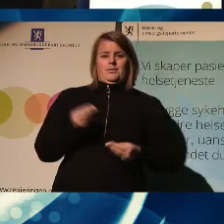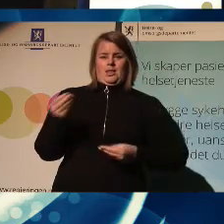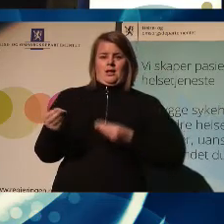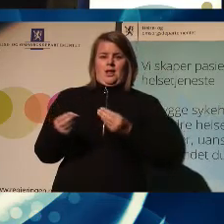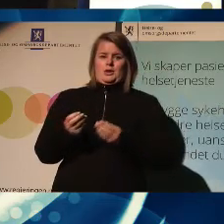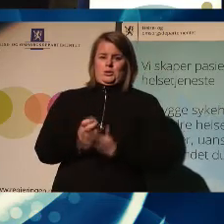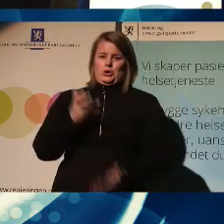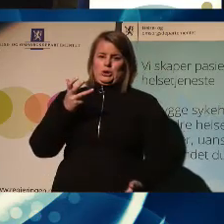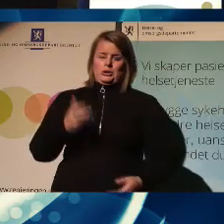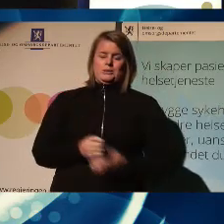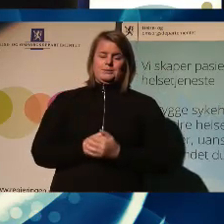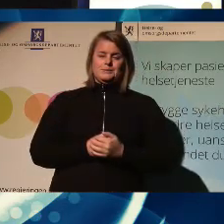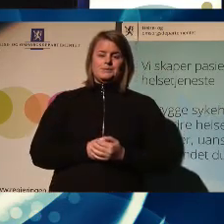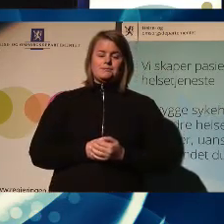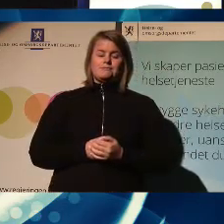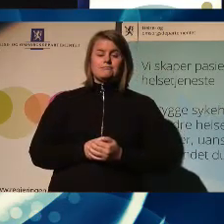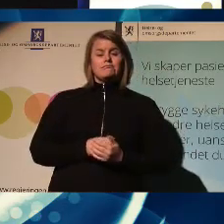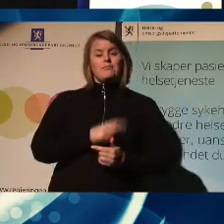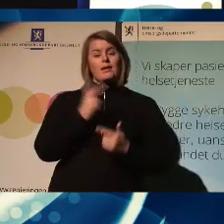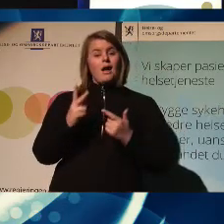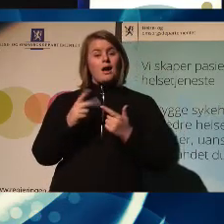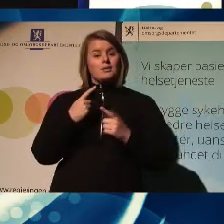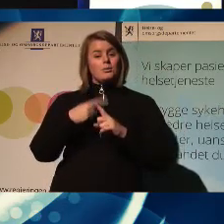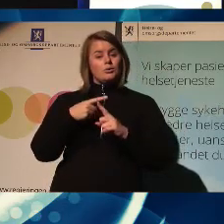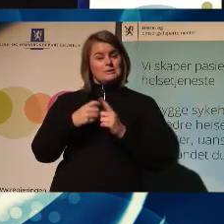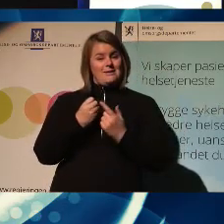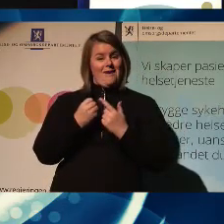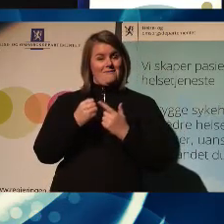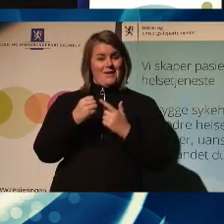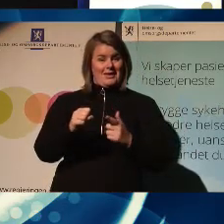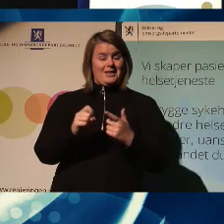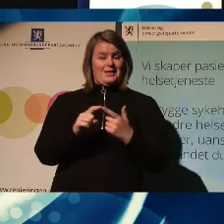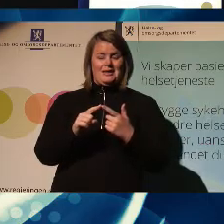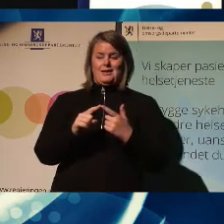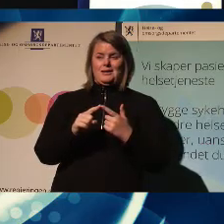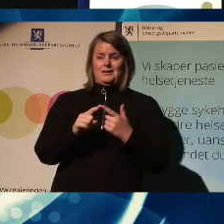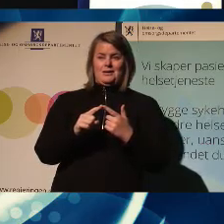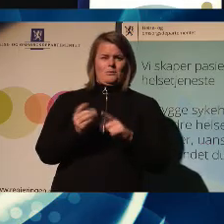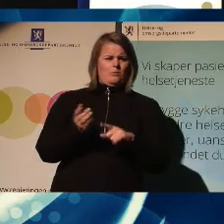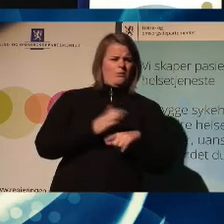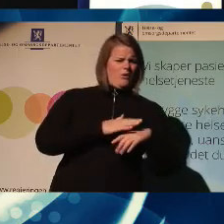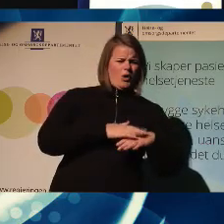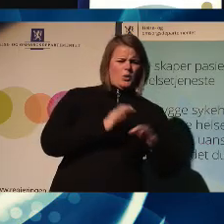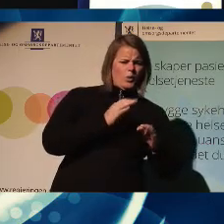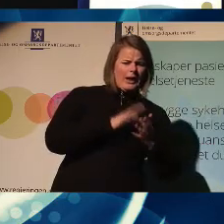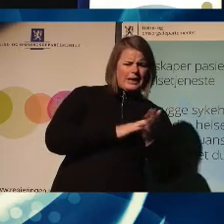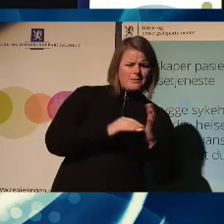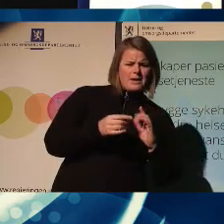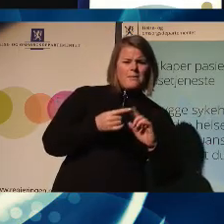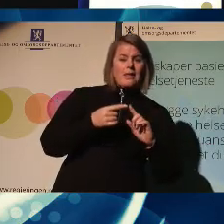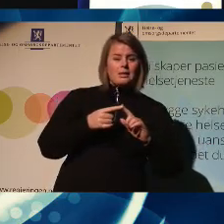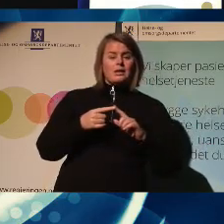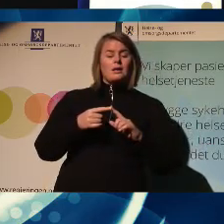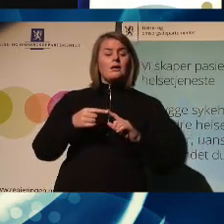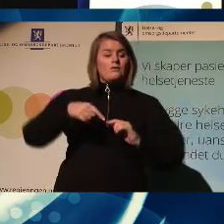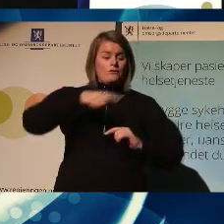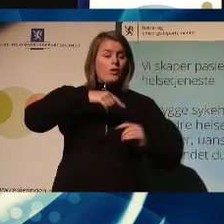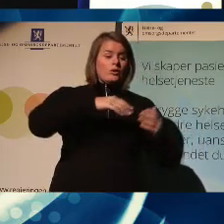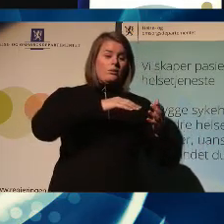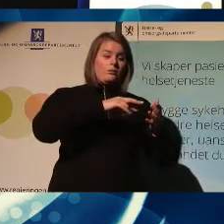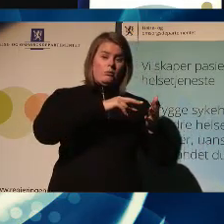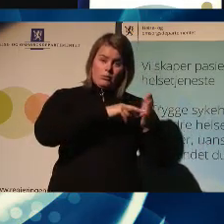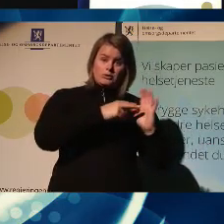En annen positiv effekt som vi har sett, litt uventet, er at vi i gjengen er et